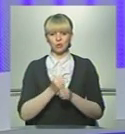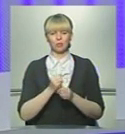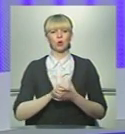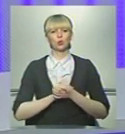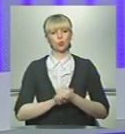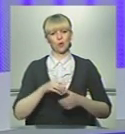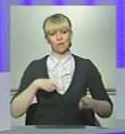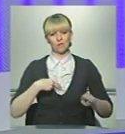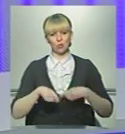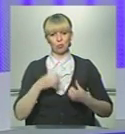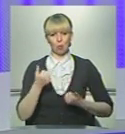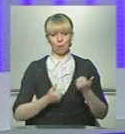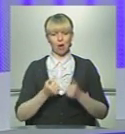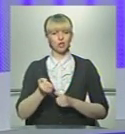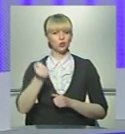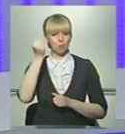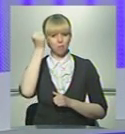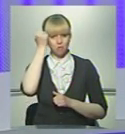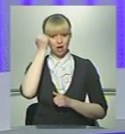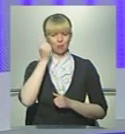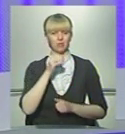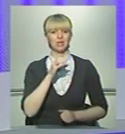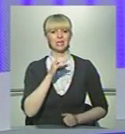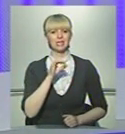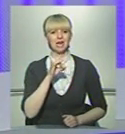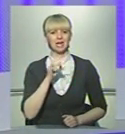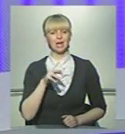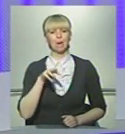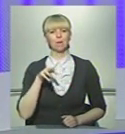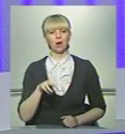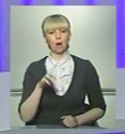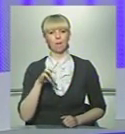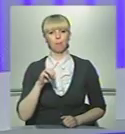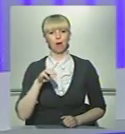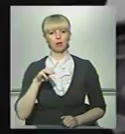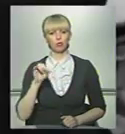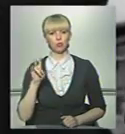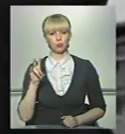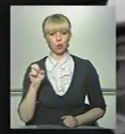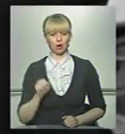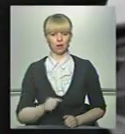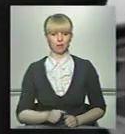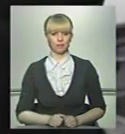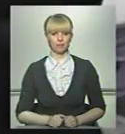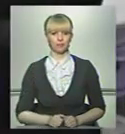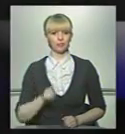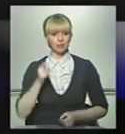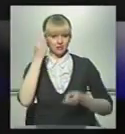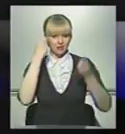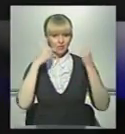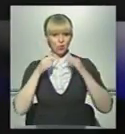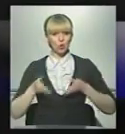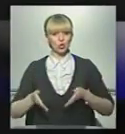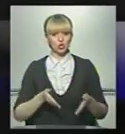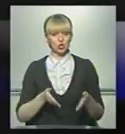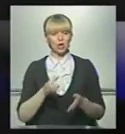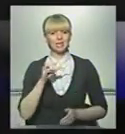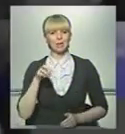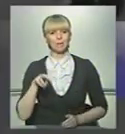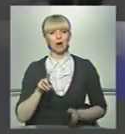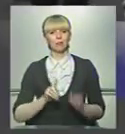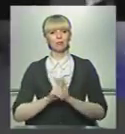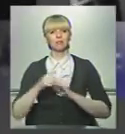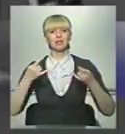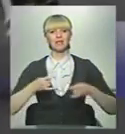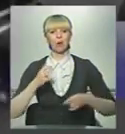дружній футбольний матч пам'яті Сергія Михайловича Батюка. Свій творчий шлях Сергій Михайлович почав